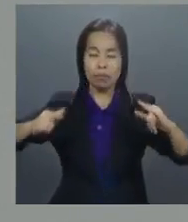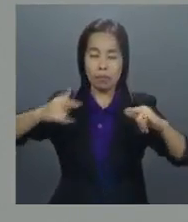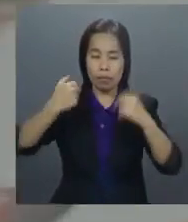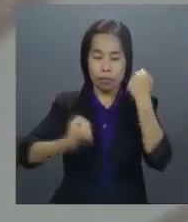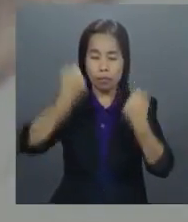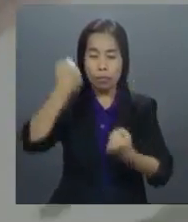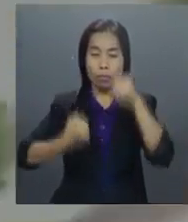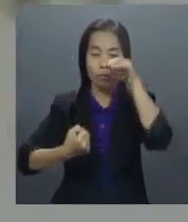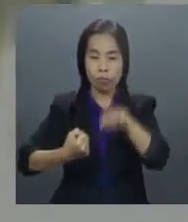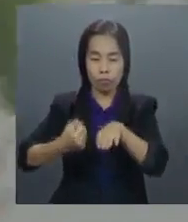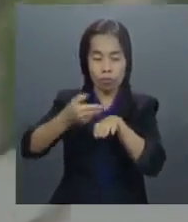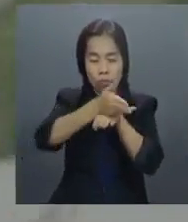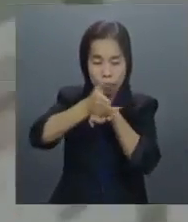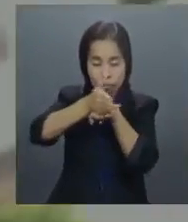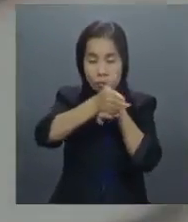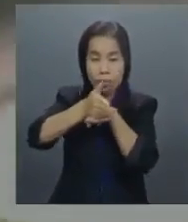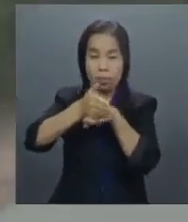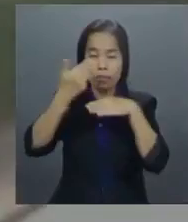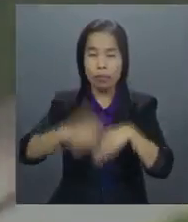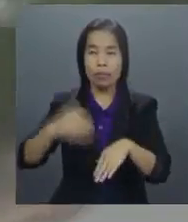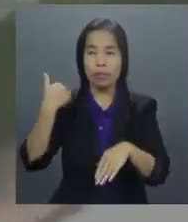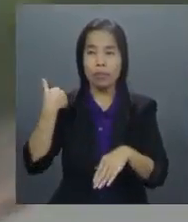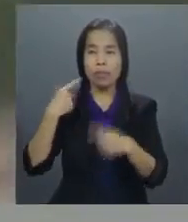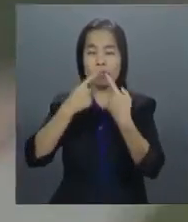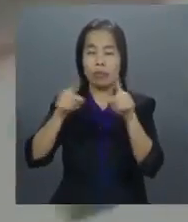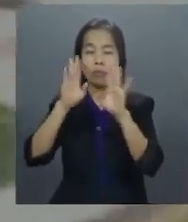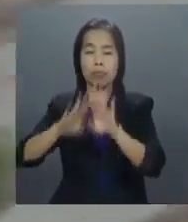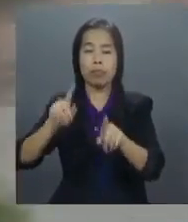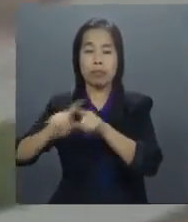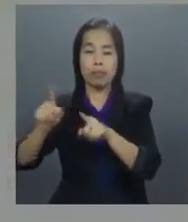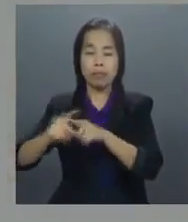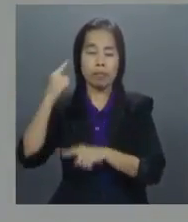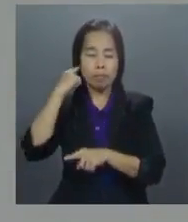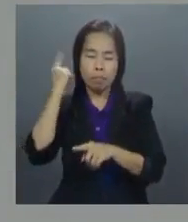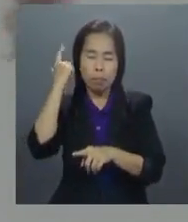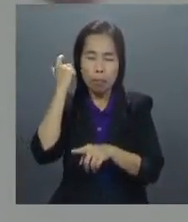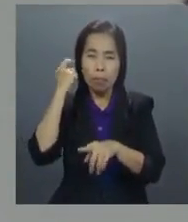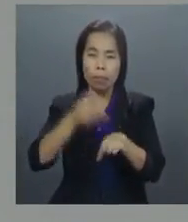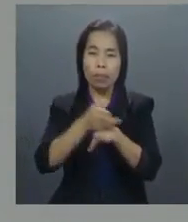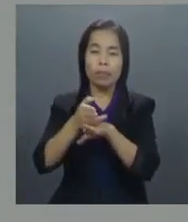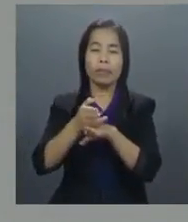รถของห้างเอาไว้ได้และเป็นภาพเหตุการณ์หลังจากที่เกิดเหตุกราดยิงค่ะ